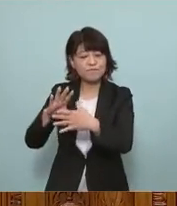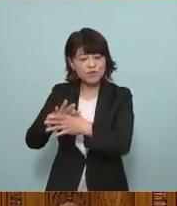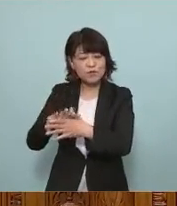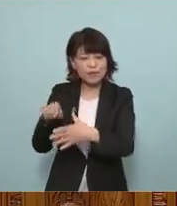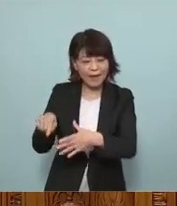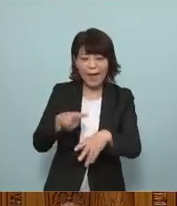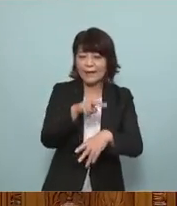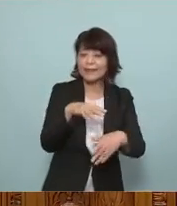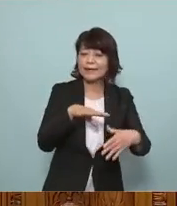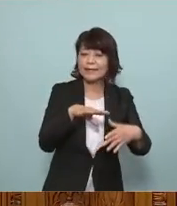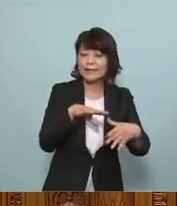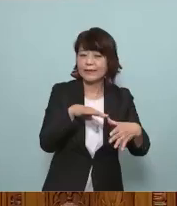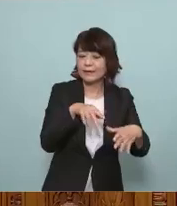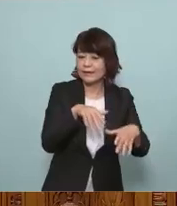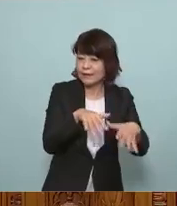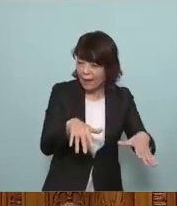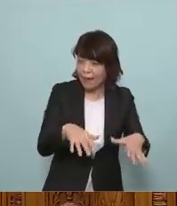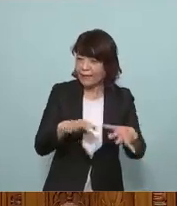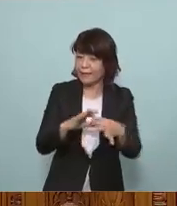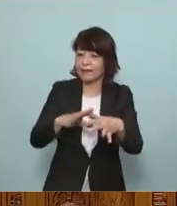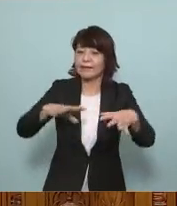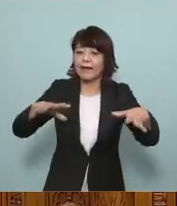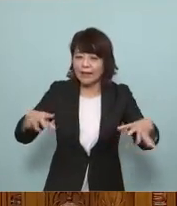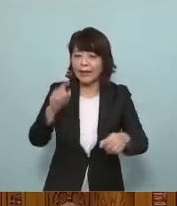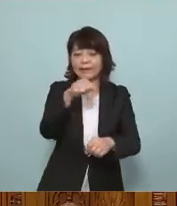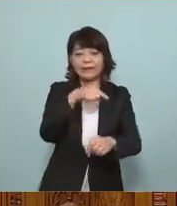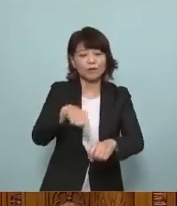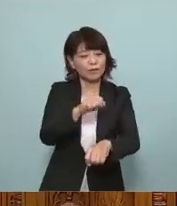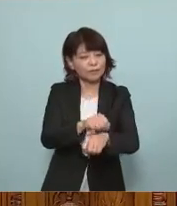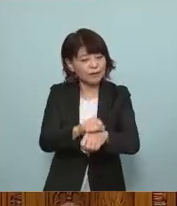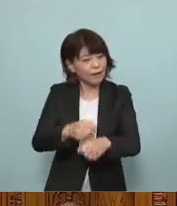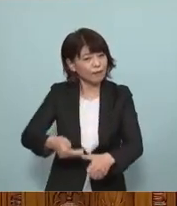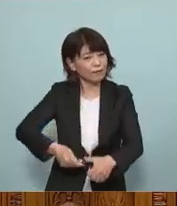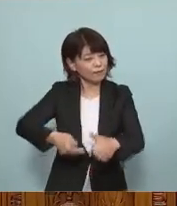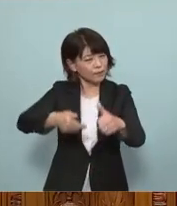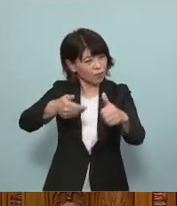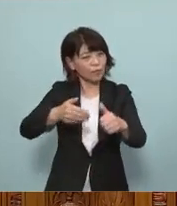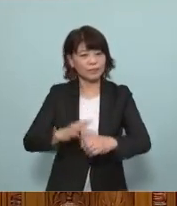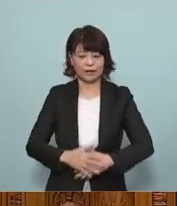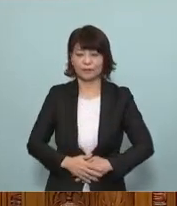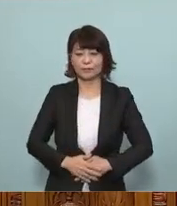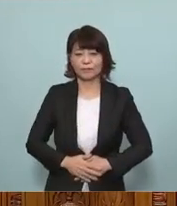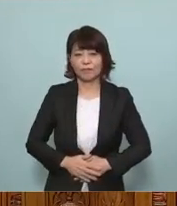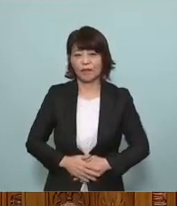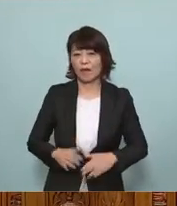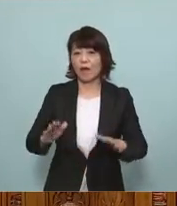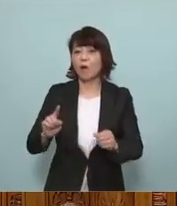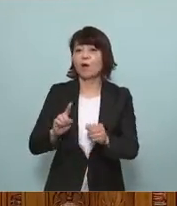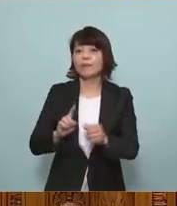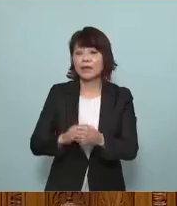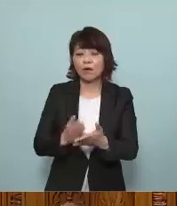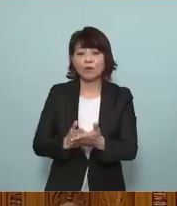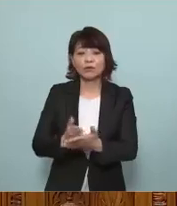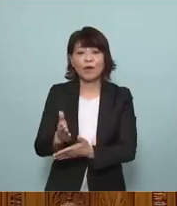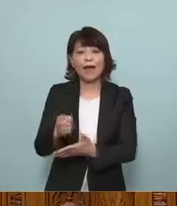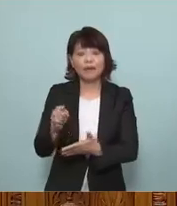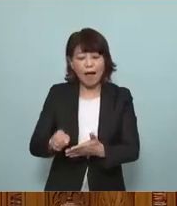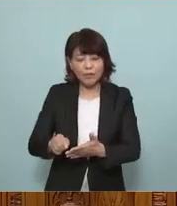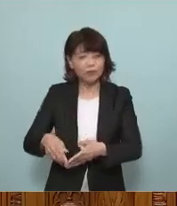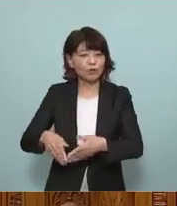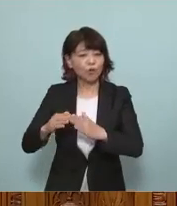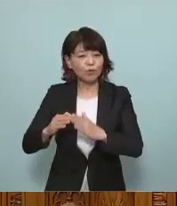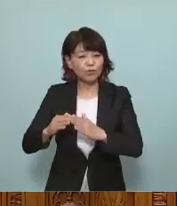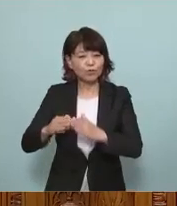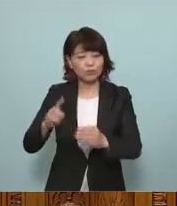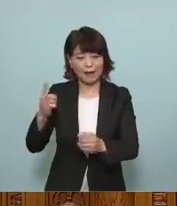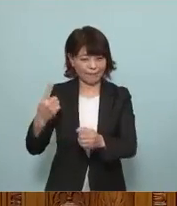系の枠を超えた人材育成の取り組みを加速します。本年をスタートアップ創出元年と